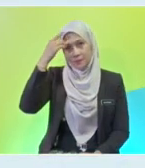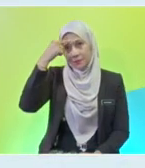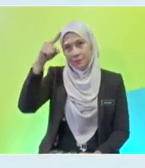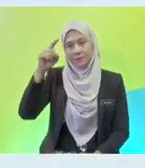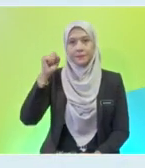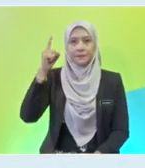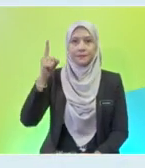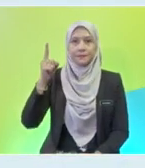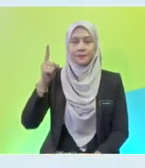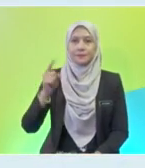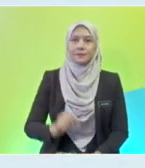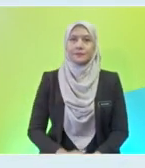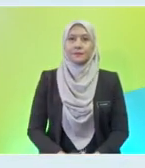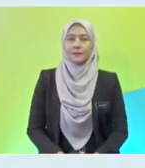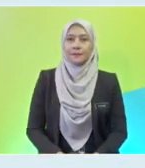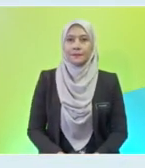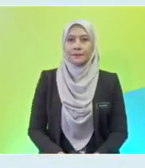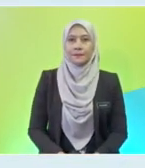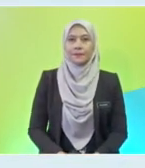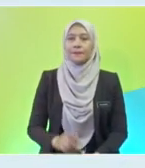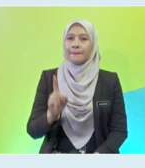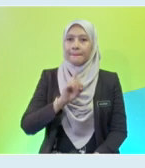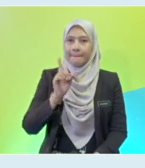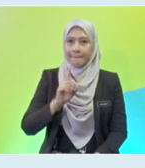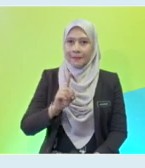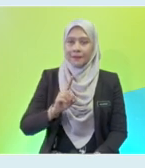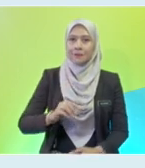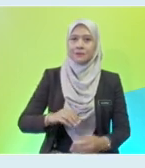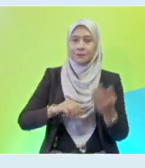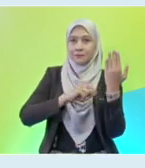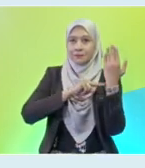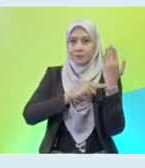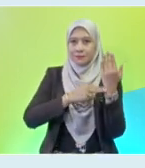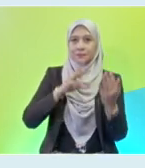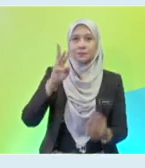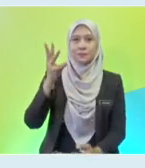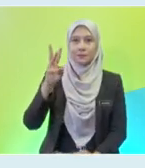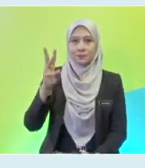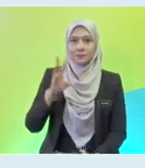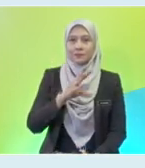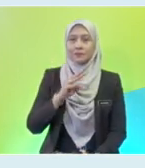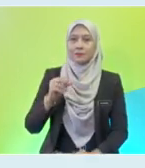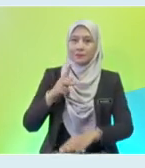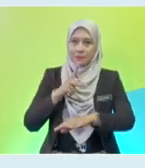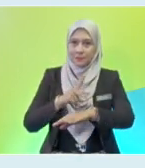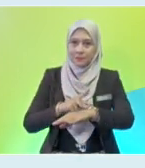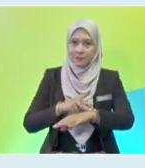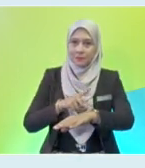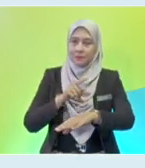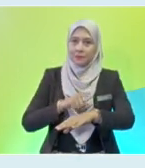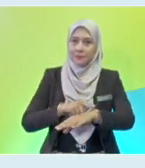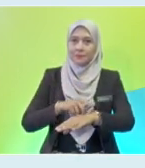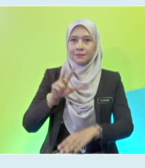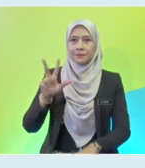16 dan kali 3 oke apabila diberi maklumat bagi 4 item w x y dan Z